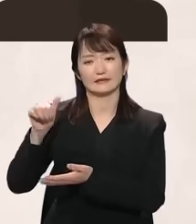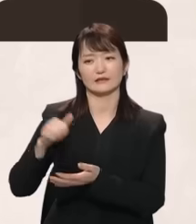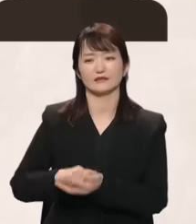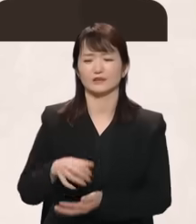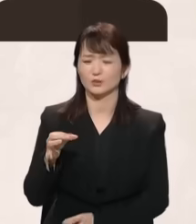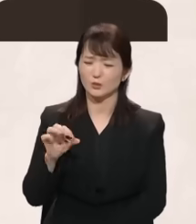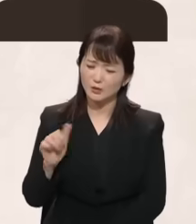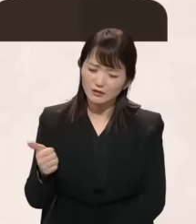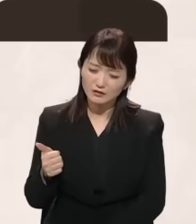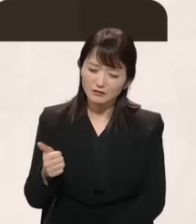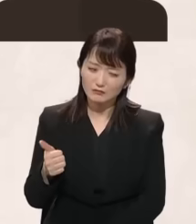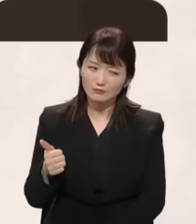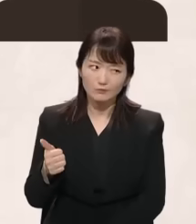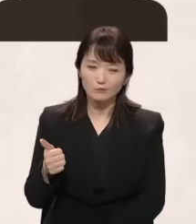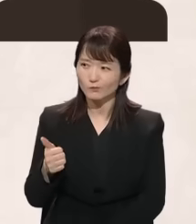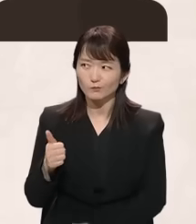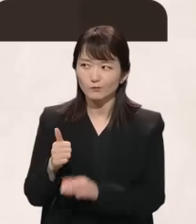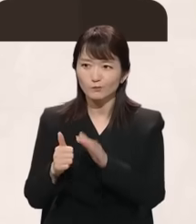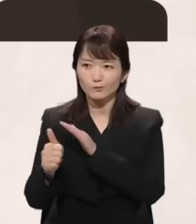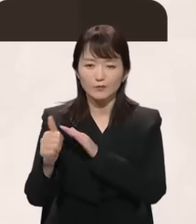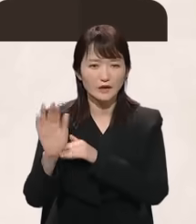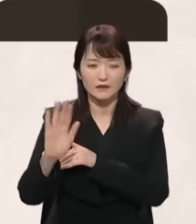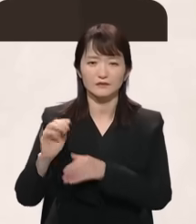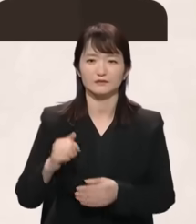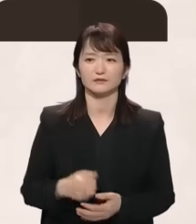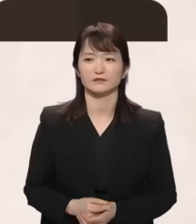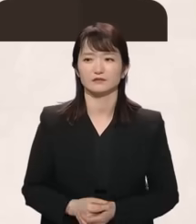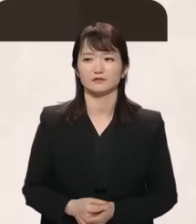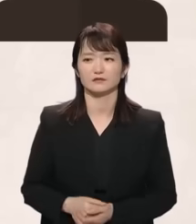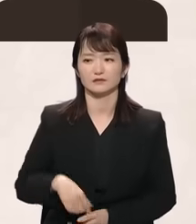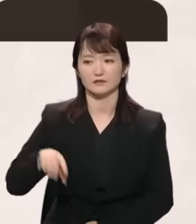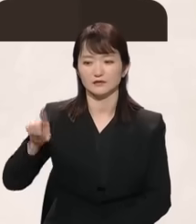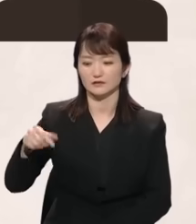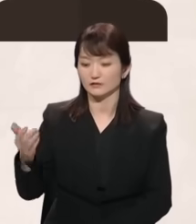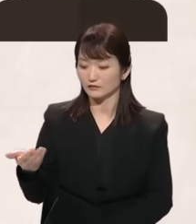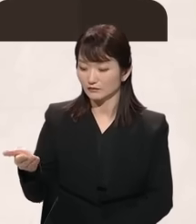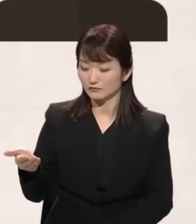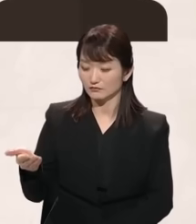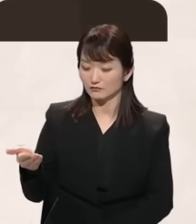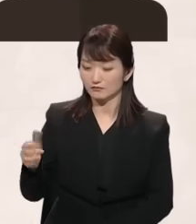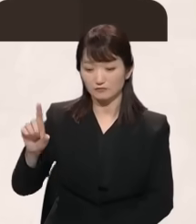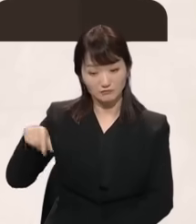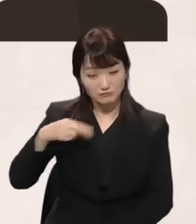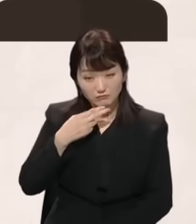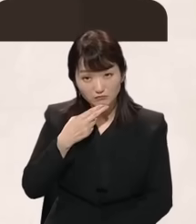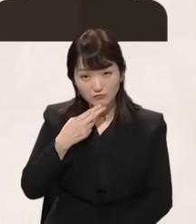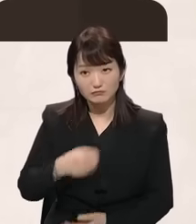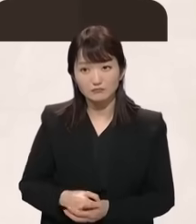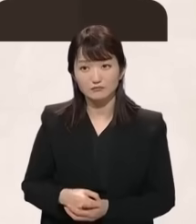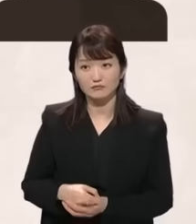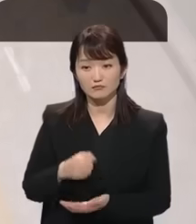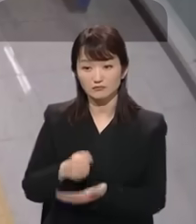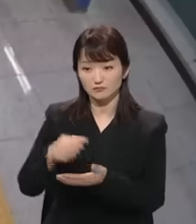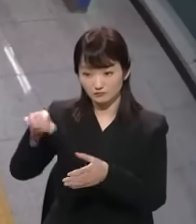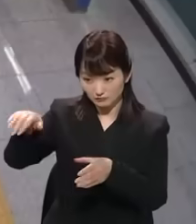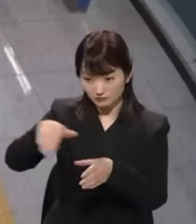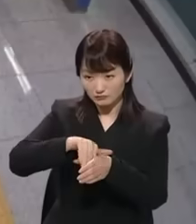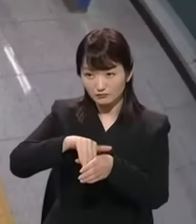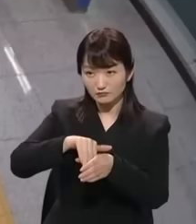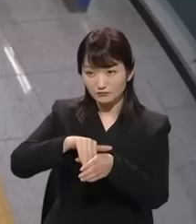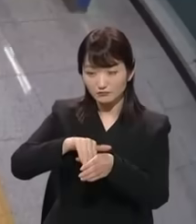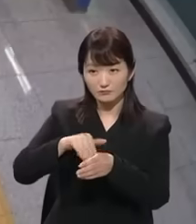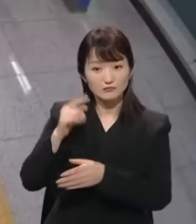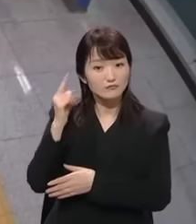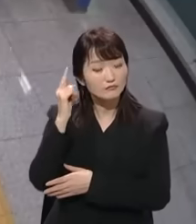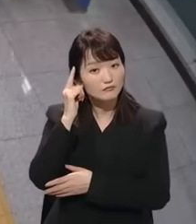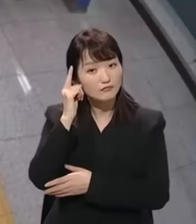돈이 없어서 이렇게 무임승차하는 줄 아냐 그러서 카드를 달라 그랬더니 카드는 또 없다고 해요 계좌 해체해라 그래서 추대